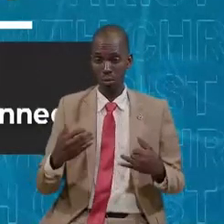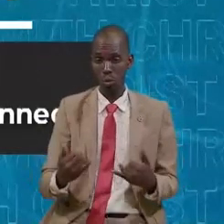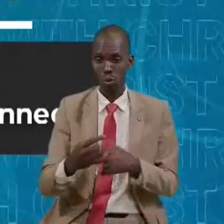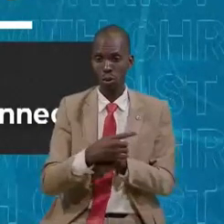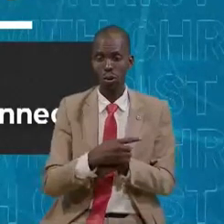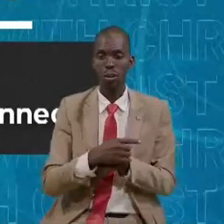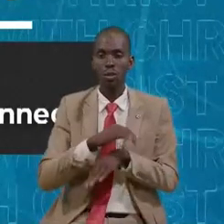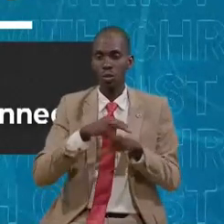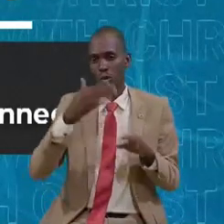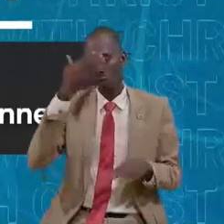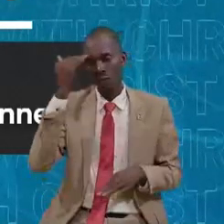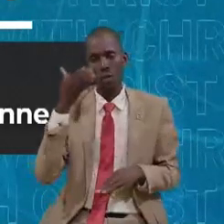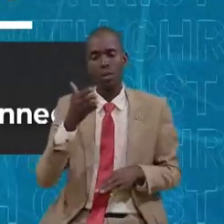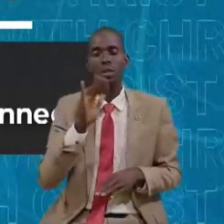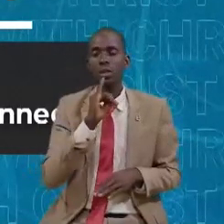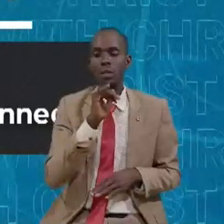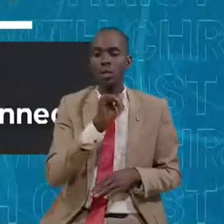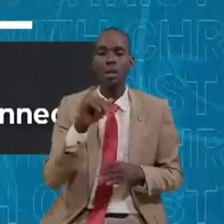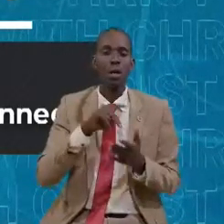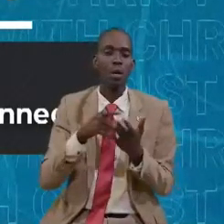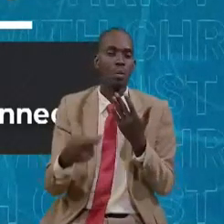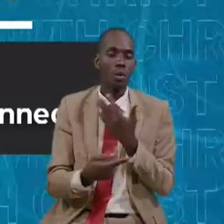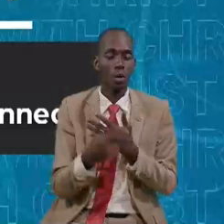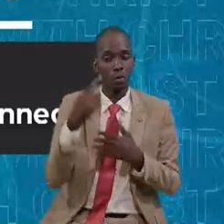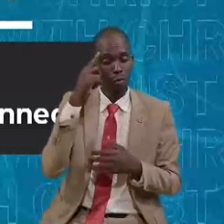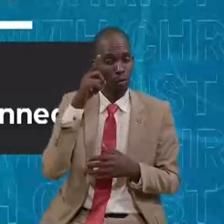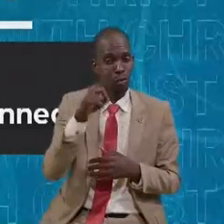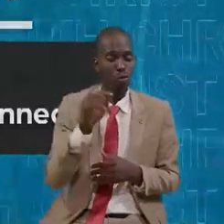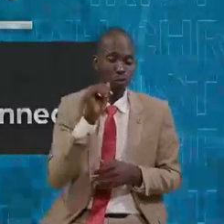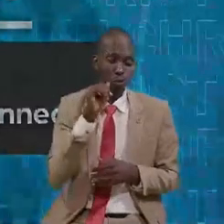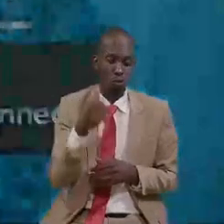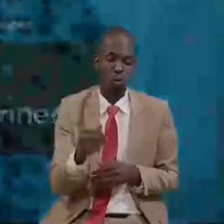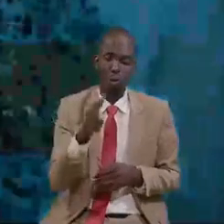doivent bien remplir les fiches, donner les informations.